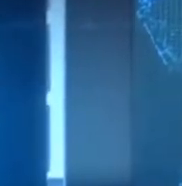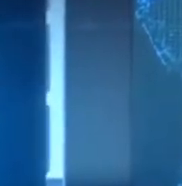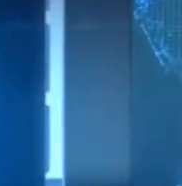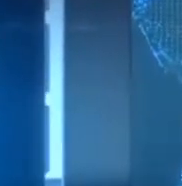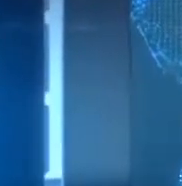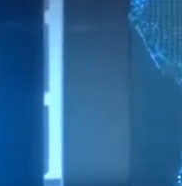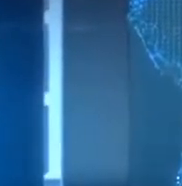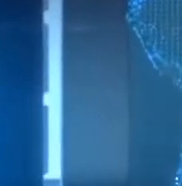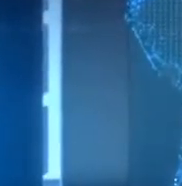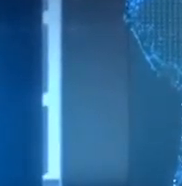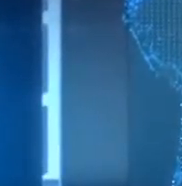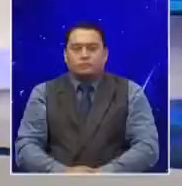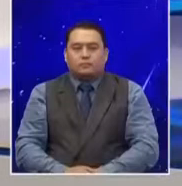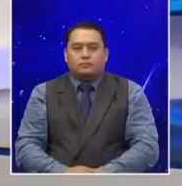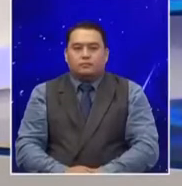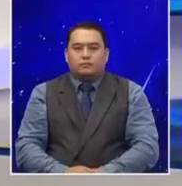район.